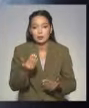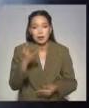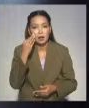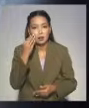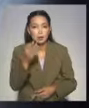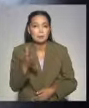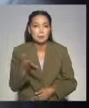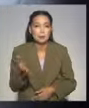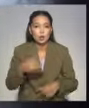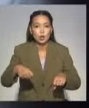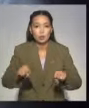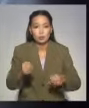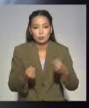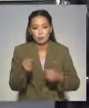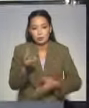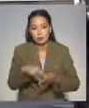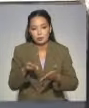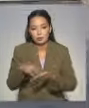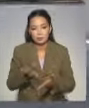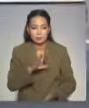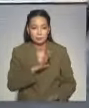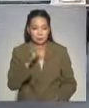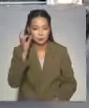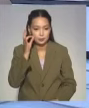5000-ға жуық мопед жүргізушісіне айыппұл салынған.